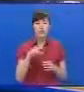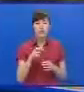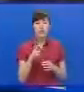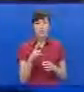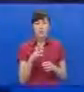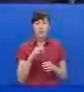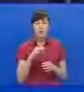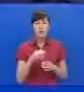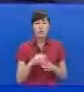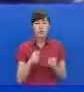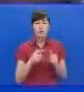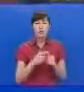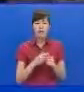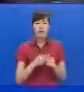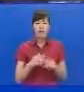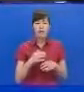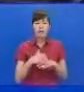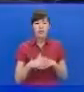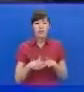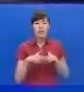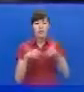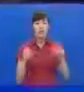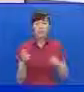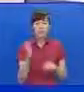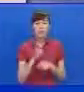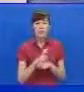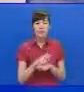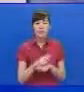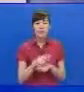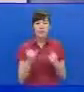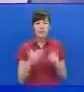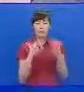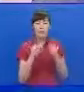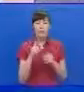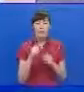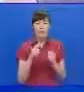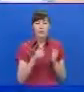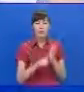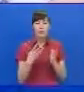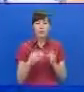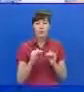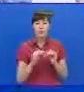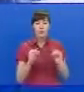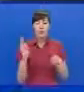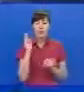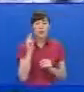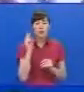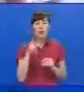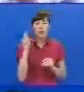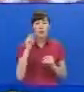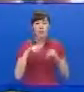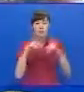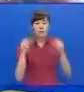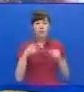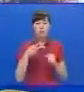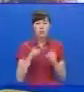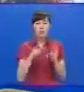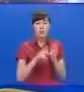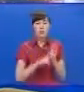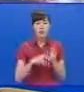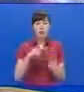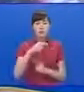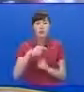Құртаев атындағы шағын жинақты мектебіне бас соқты. Онда бүгінде 174 бала білім алады. Ал білім ошағы 2008 жылы